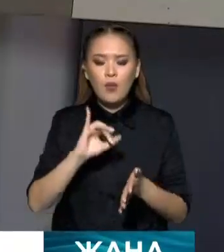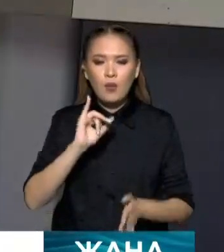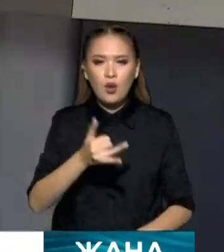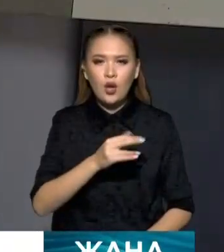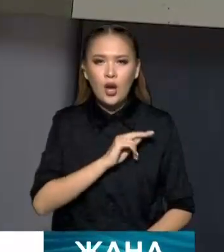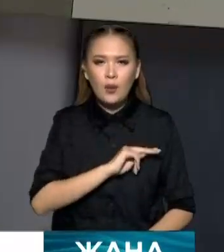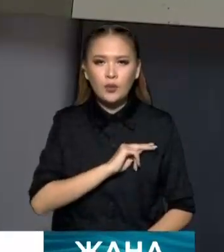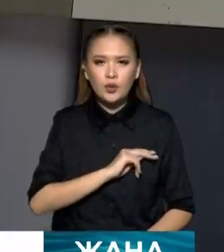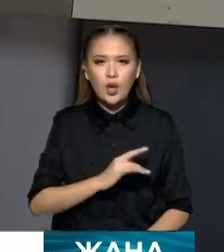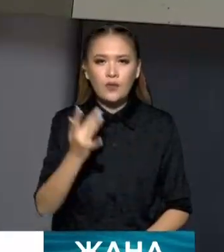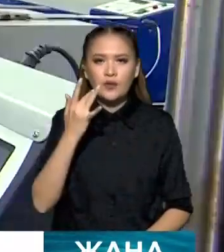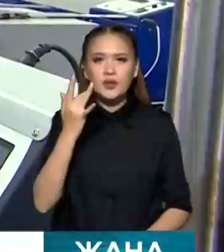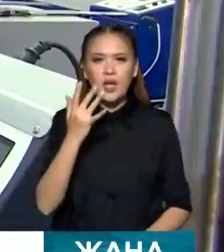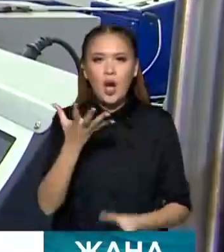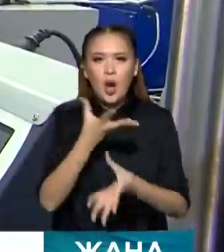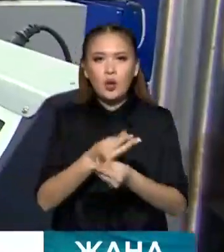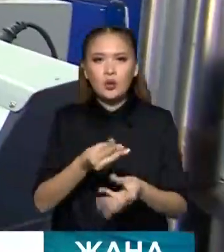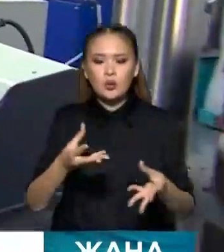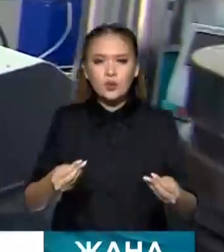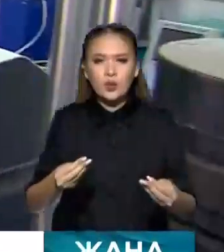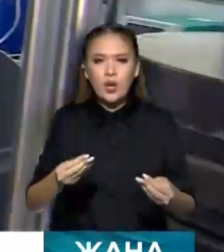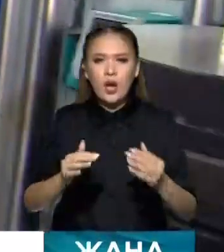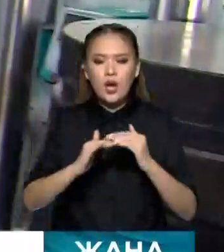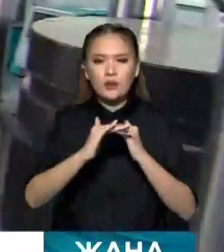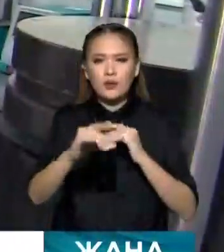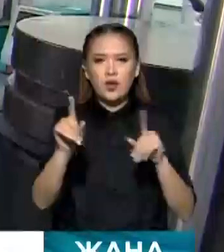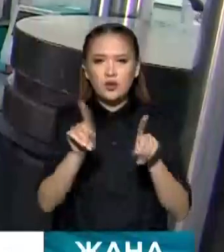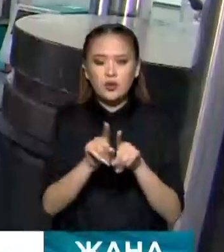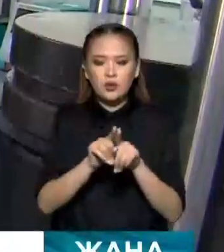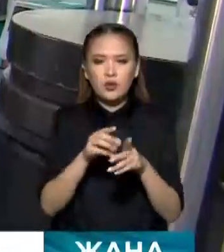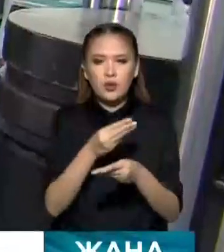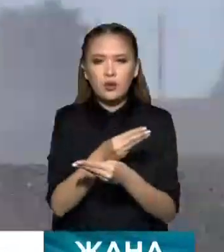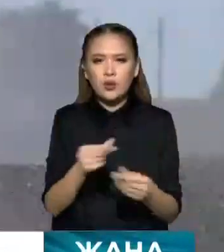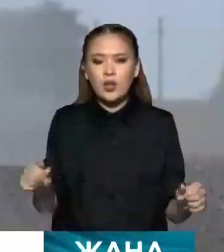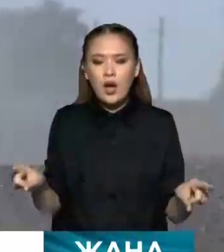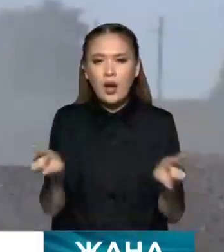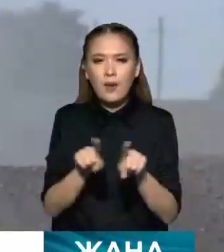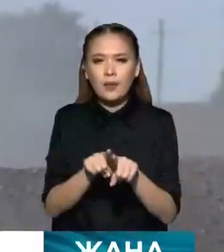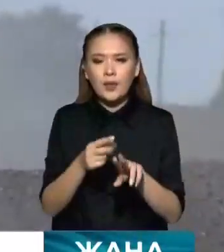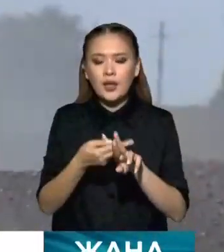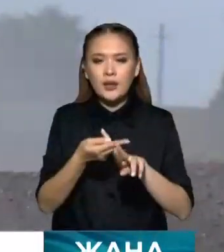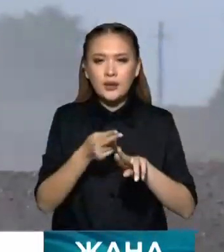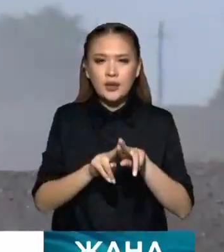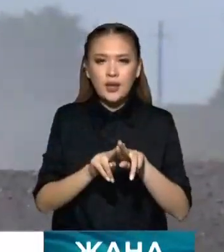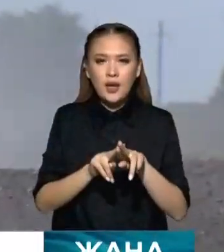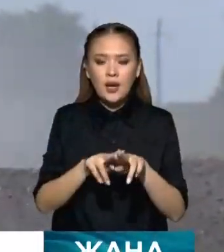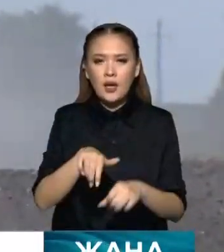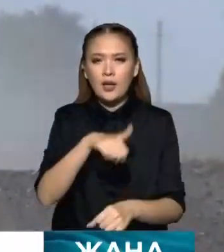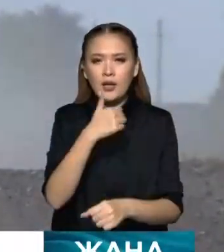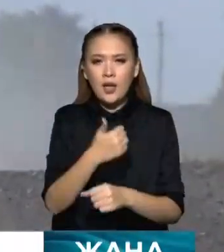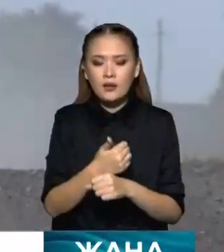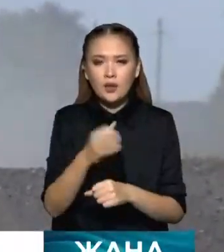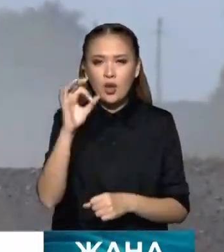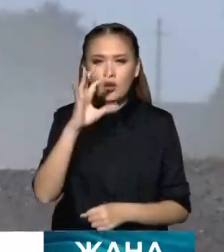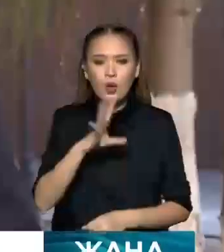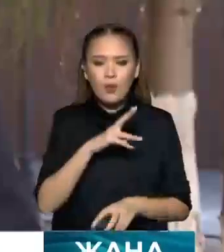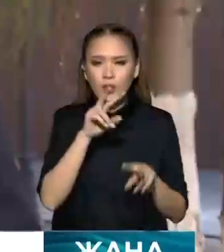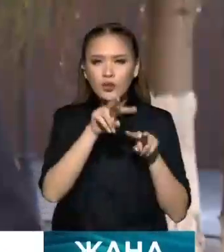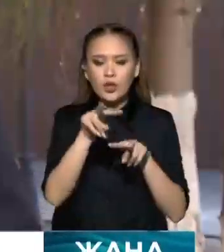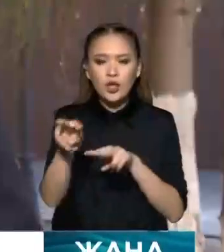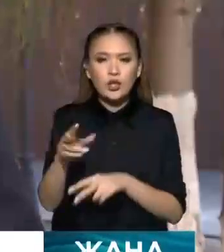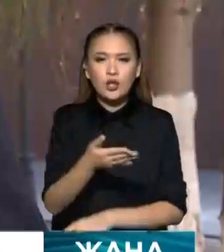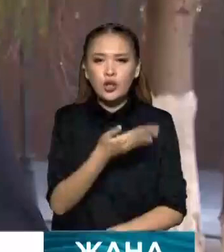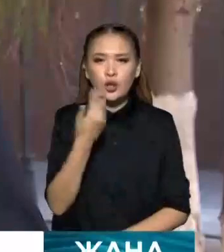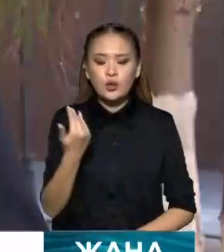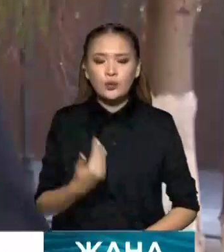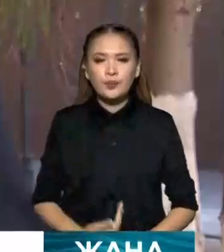көктемде асфальт қармен бірге ериді. Көліктер де шамадан тыс жүк тиеп жүреді. Ал бастысы бастан аяқ бақылау жоқ.